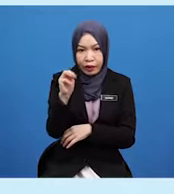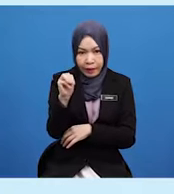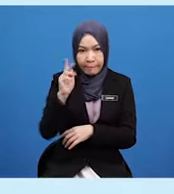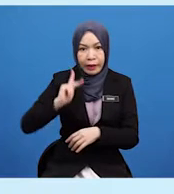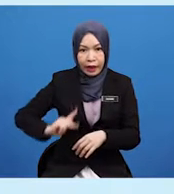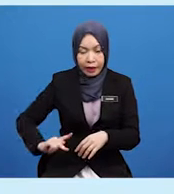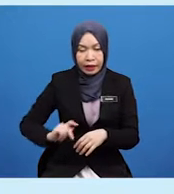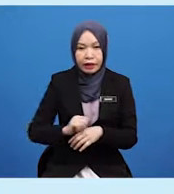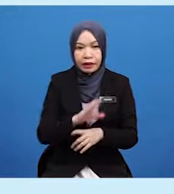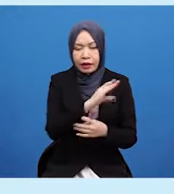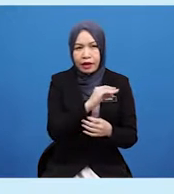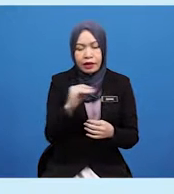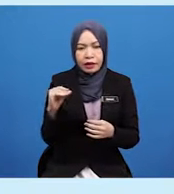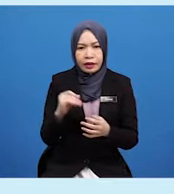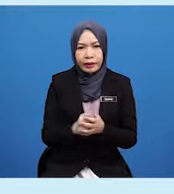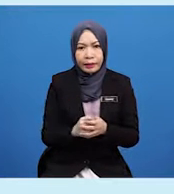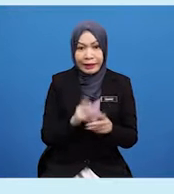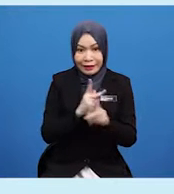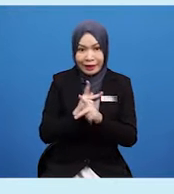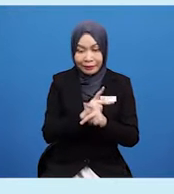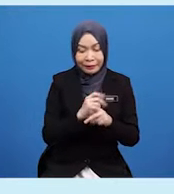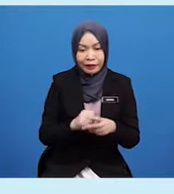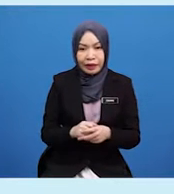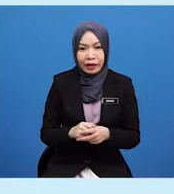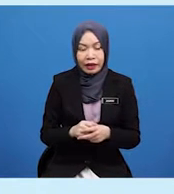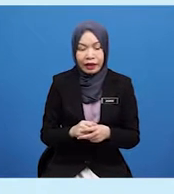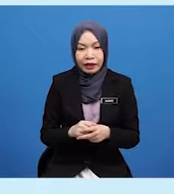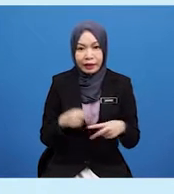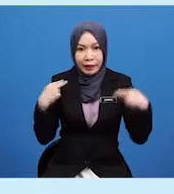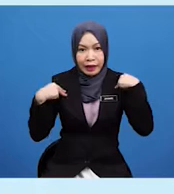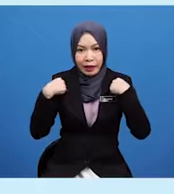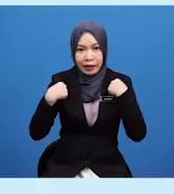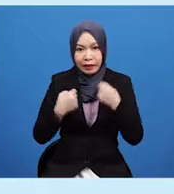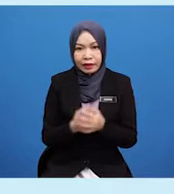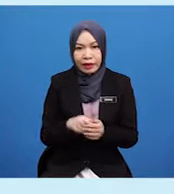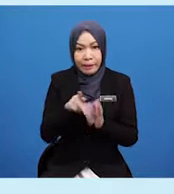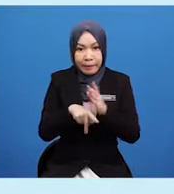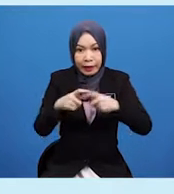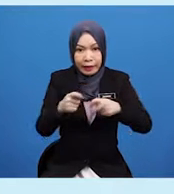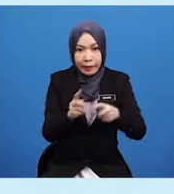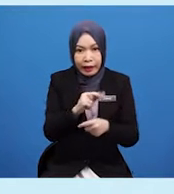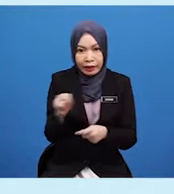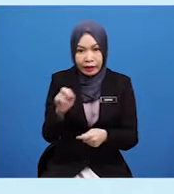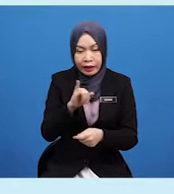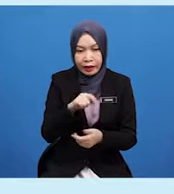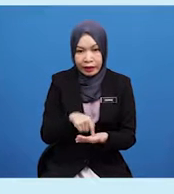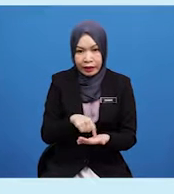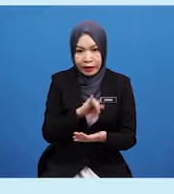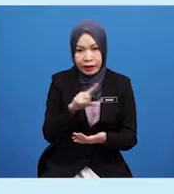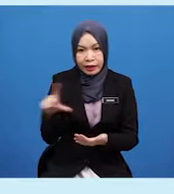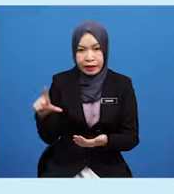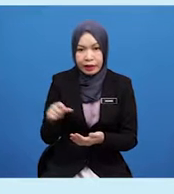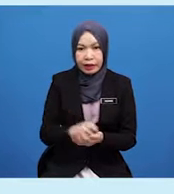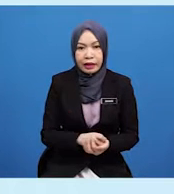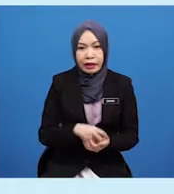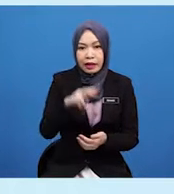tembikar tanah dan kegiatan menternak binatang penempatan ini merupakan Papa zaman neolitik